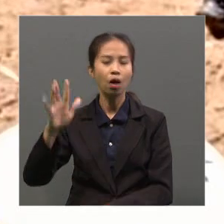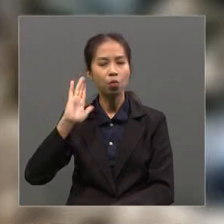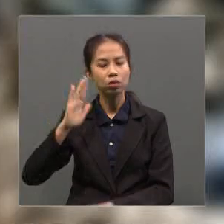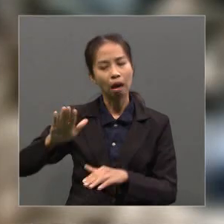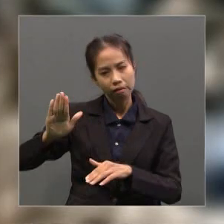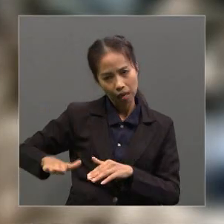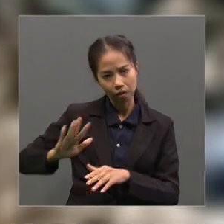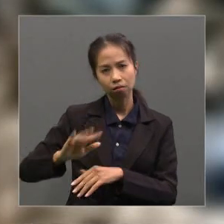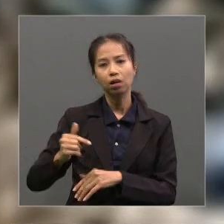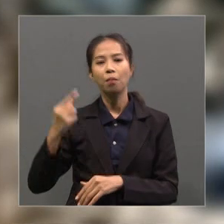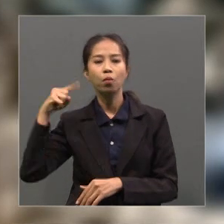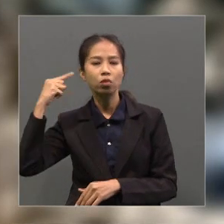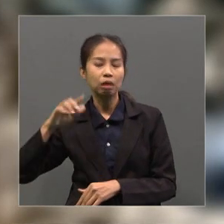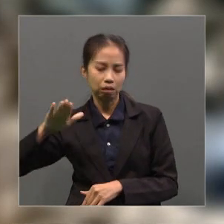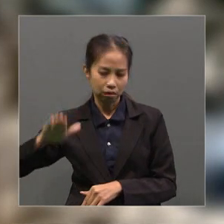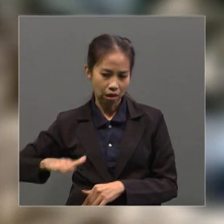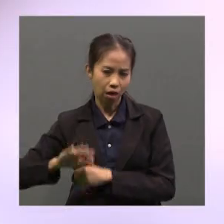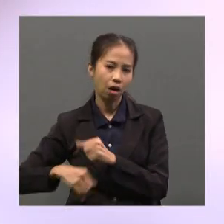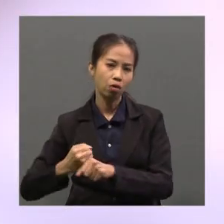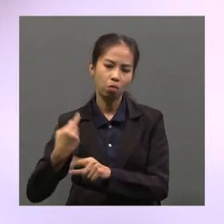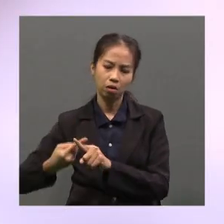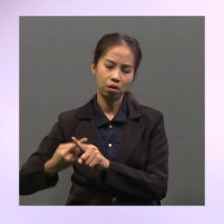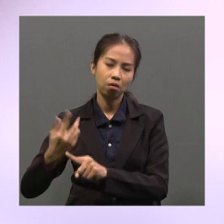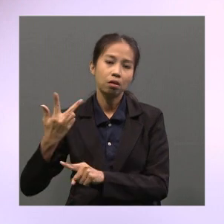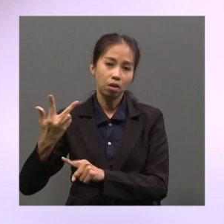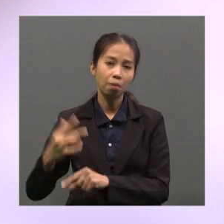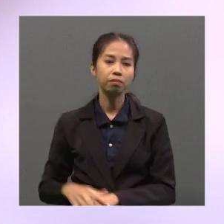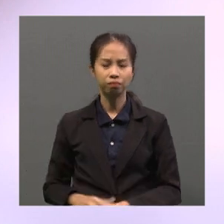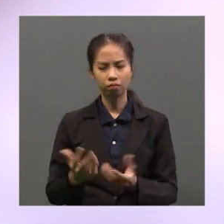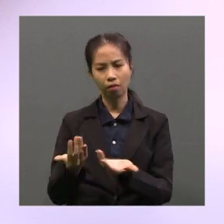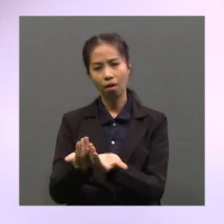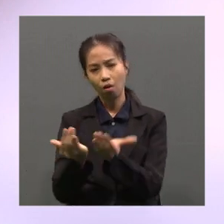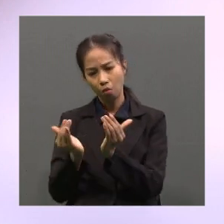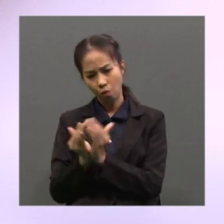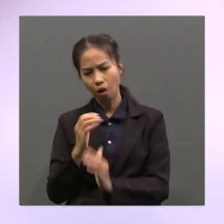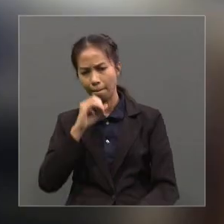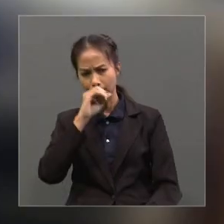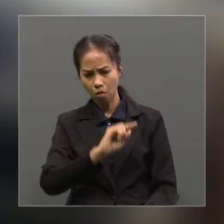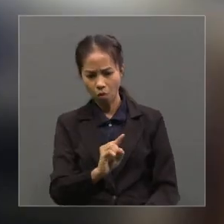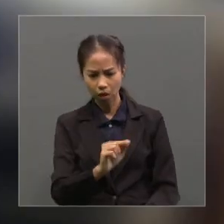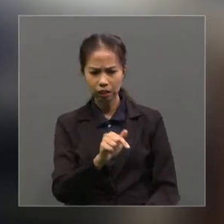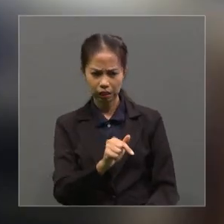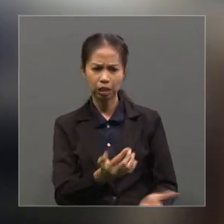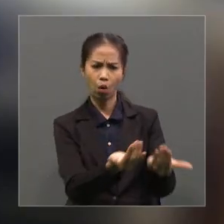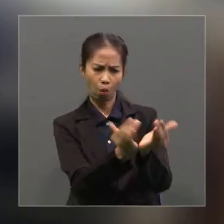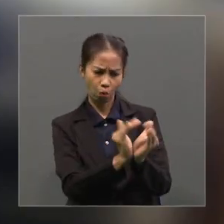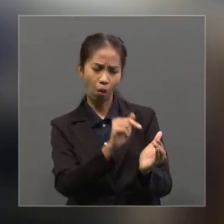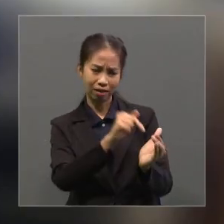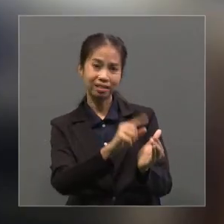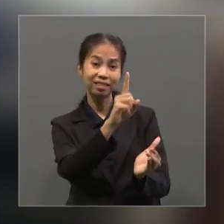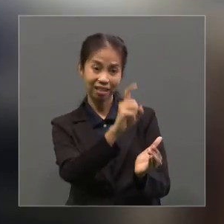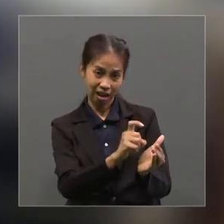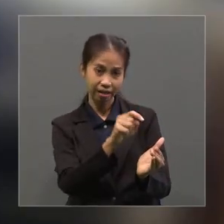ชายเอกพลอายุ 7ปีและเด็กหญิงวรัญญาอายุ 3เดือนญาติๆและบิดาของในชาวบองนะครับว่าครอบครัวนายชาว